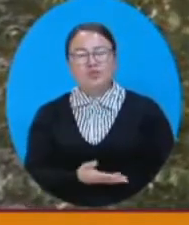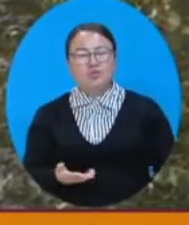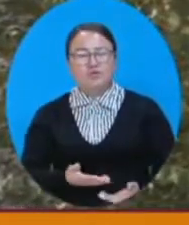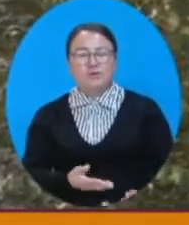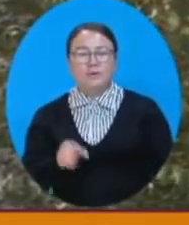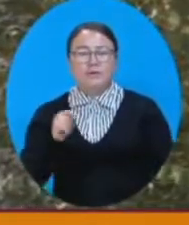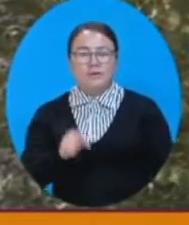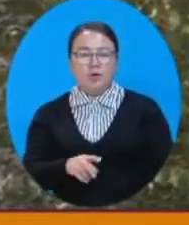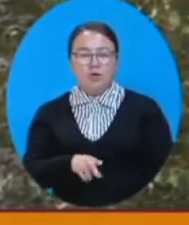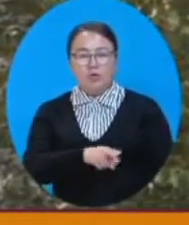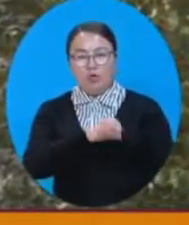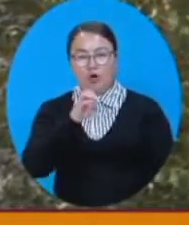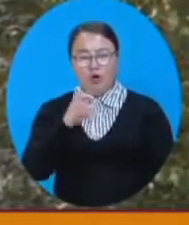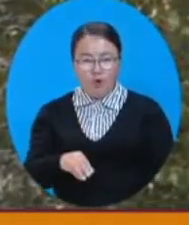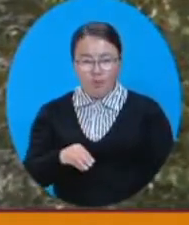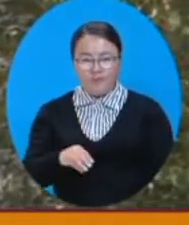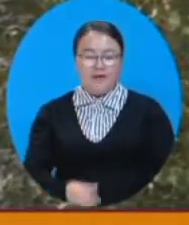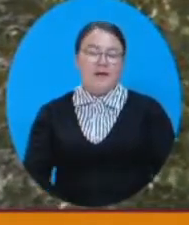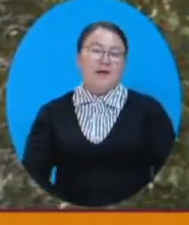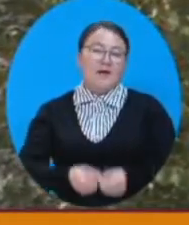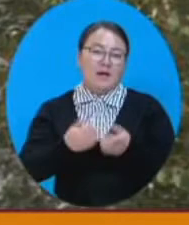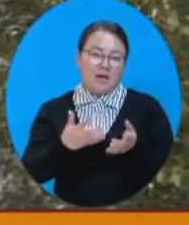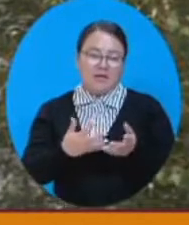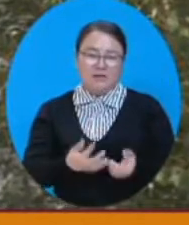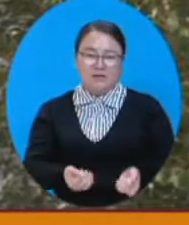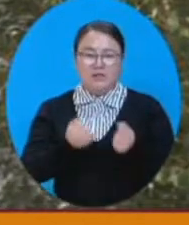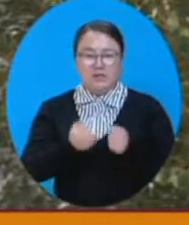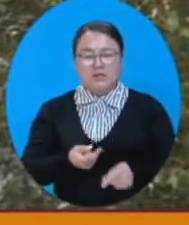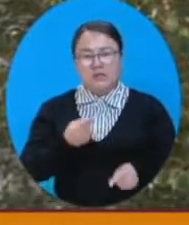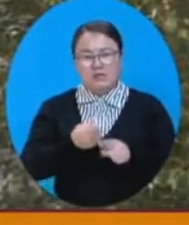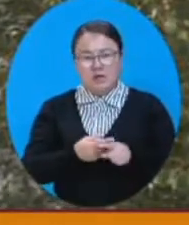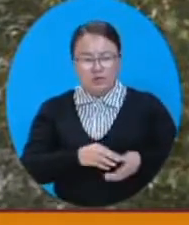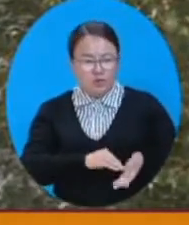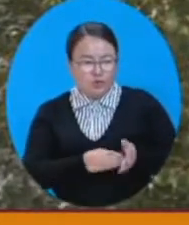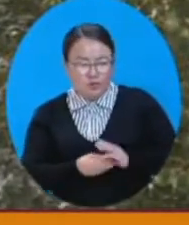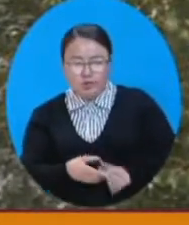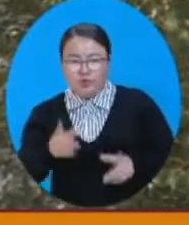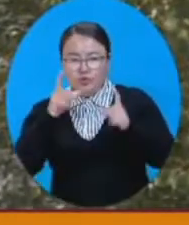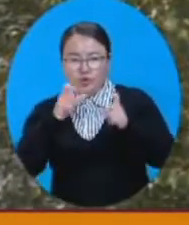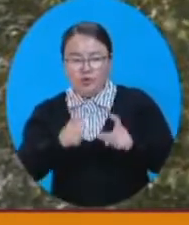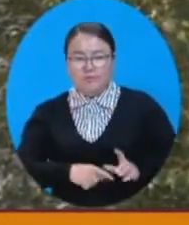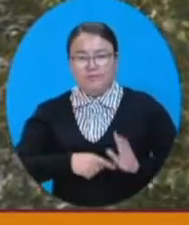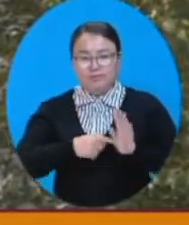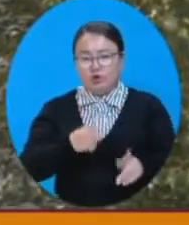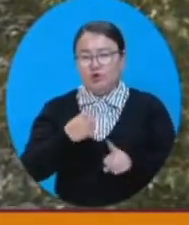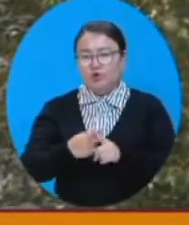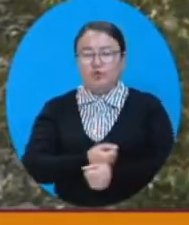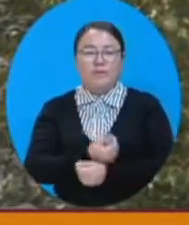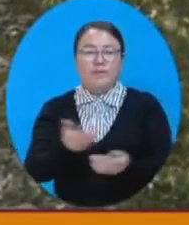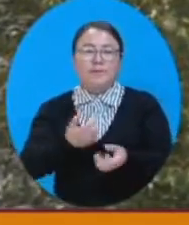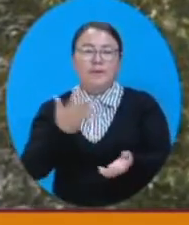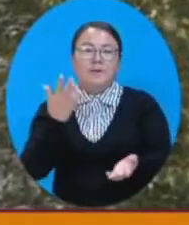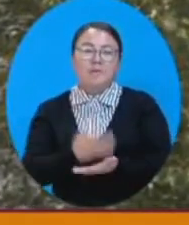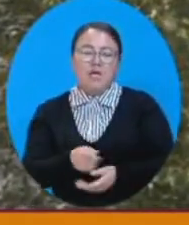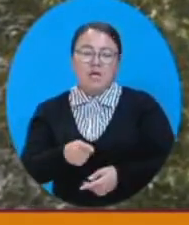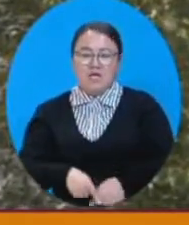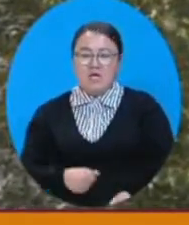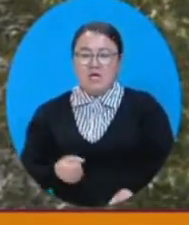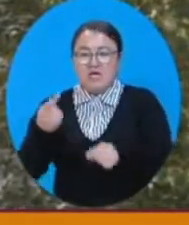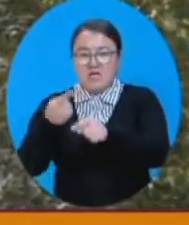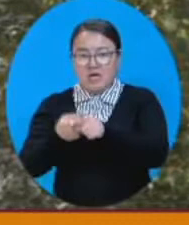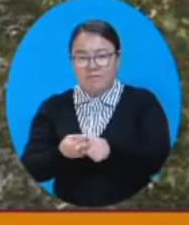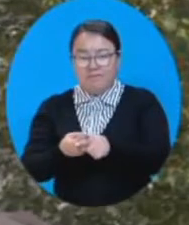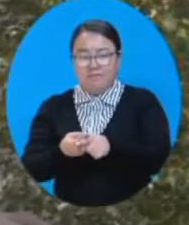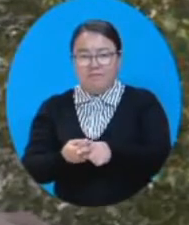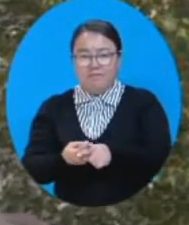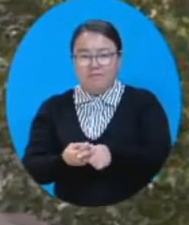байхөр энэ ерөөсөө бомбыг нэвтрүүлэх чадлыг нэмэгдүүлэх төлөвлөлтийн зураг нь энэ байна гэдэг орон нутгад хүлээлгэж гэж байгаа. За энэ дээр